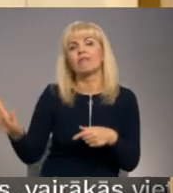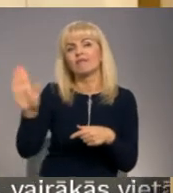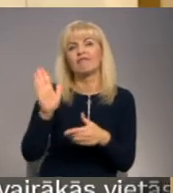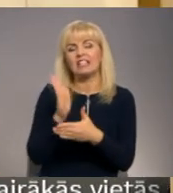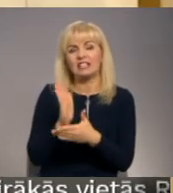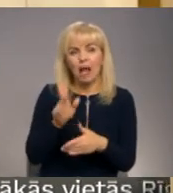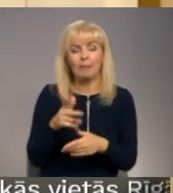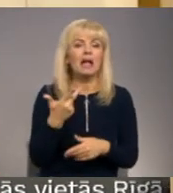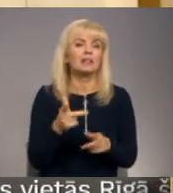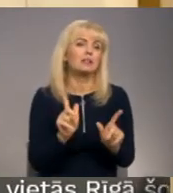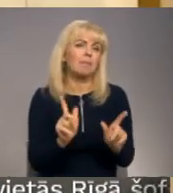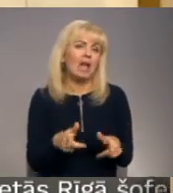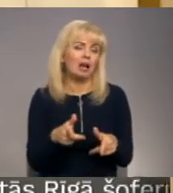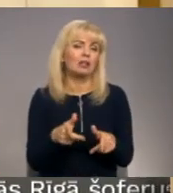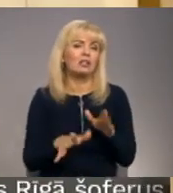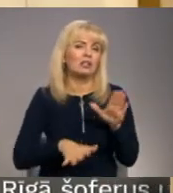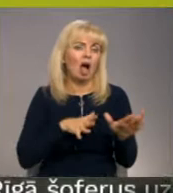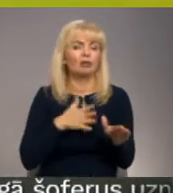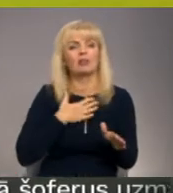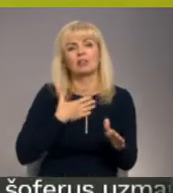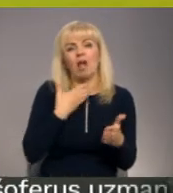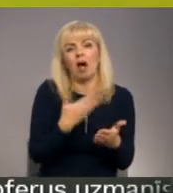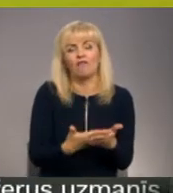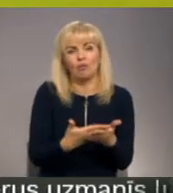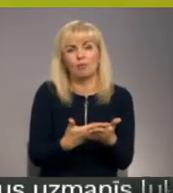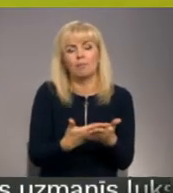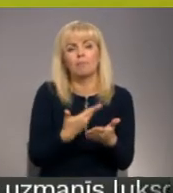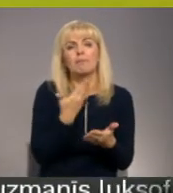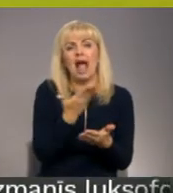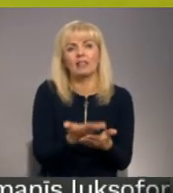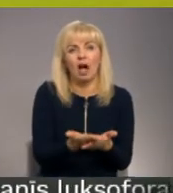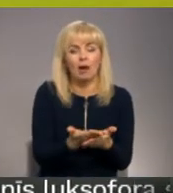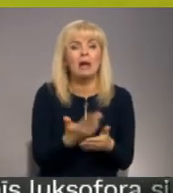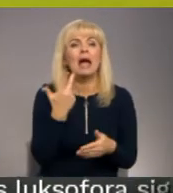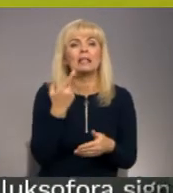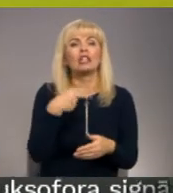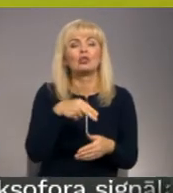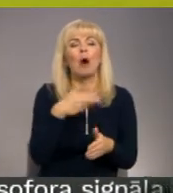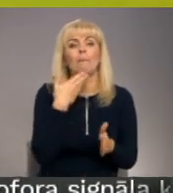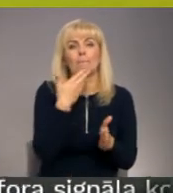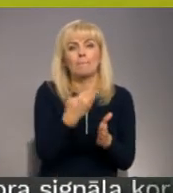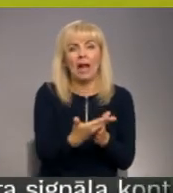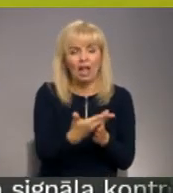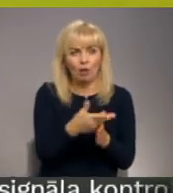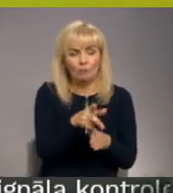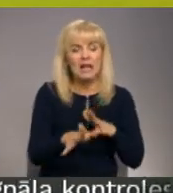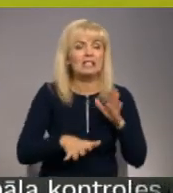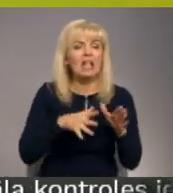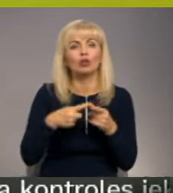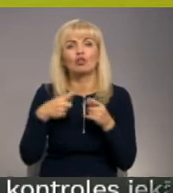tikai 3 piekrita sagatavot savu piedāvājumu. 2 no varbūtajiem pretendentiem piedāvājumu sagatavošanas